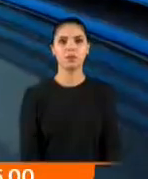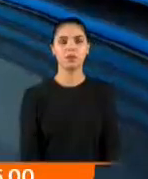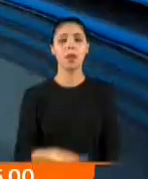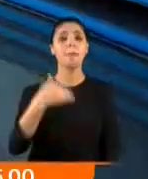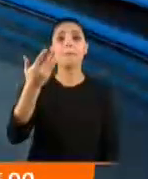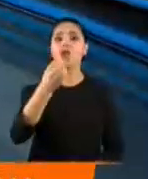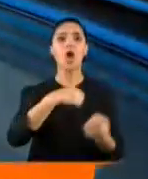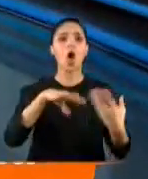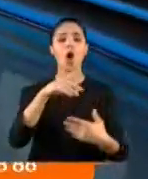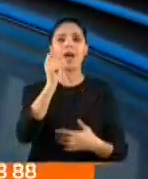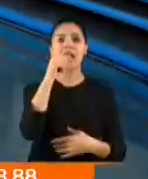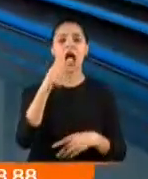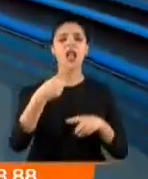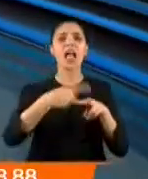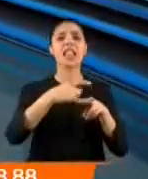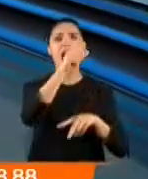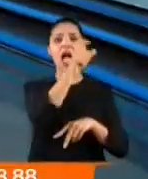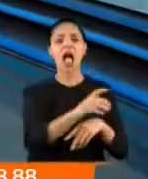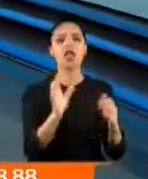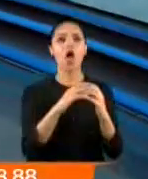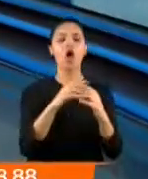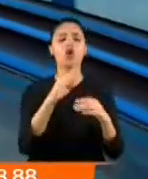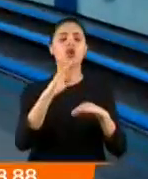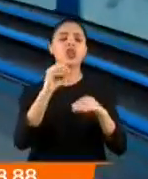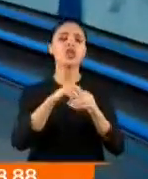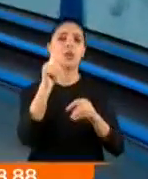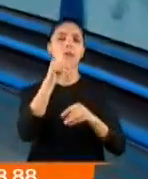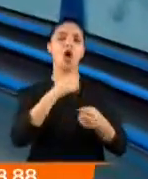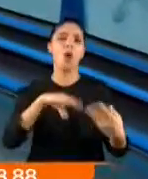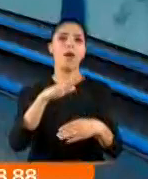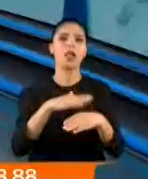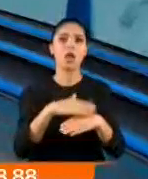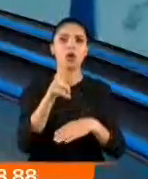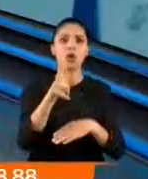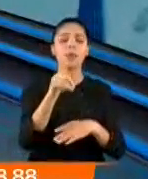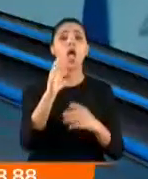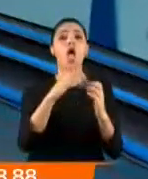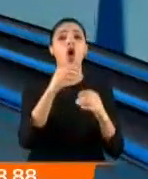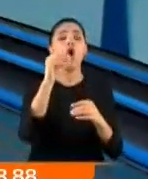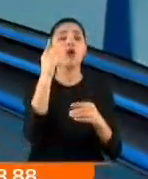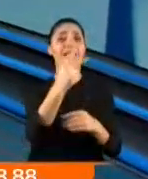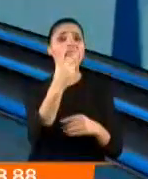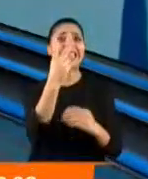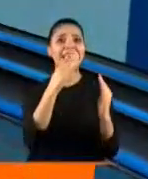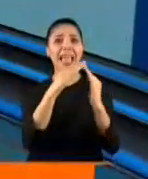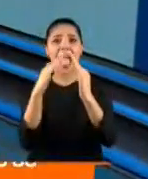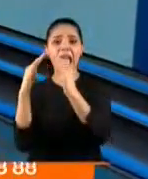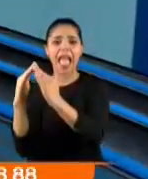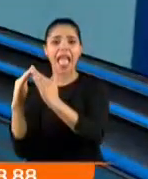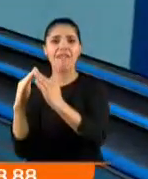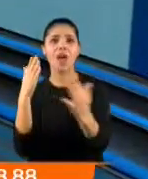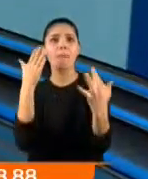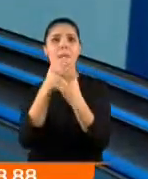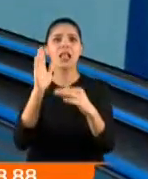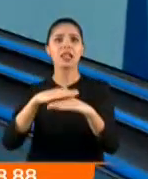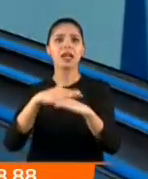Bir başka operasyon, Ankara'da Adnan Oktar örgütüne yönelik bir operasyon yapıldı. Örgüte ait iki eve. Bunlar o evde